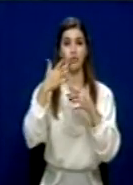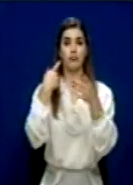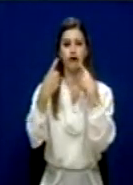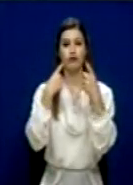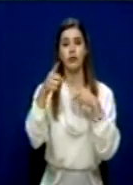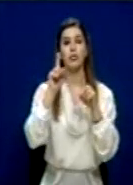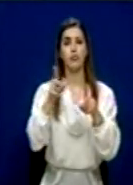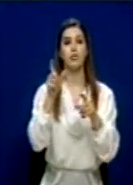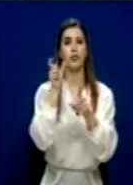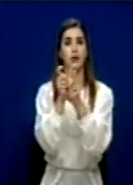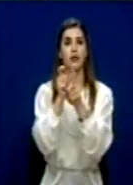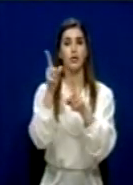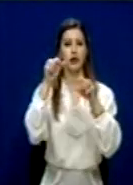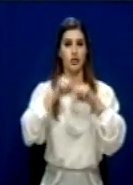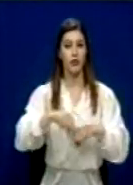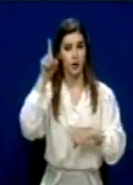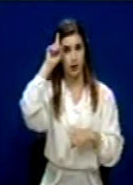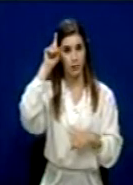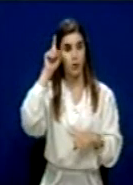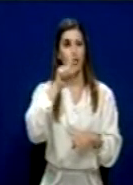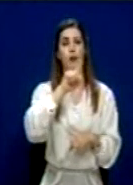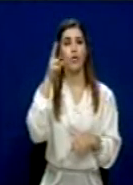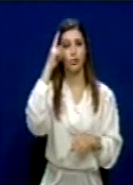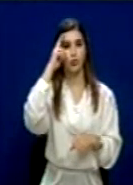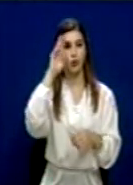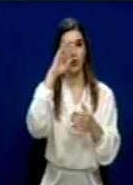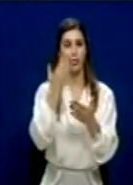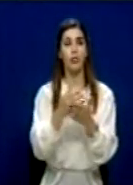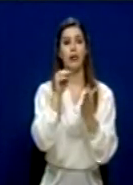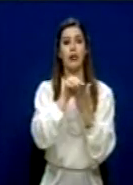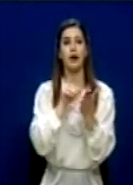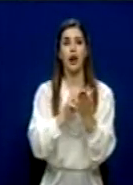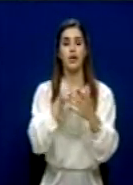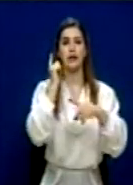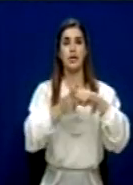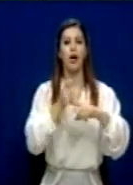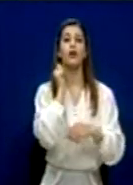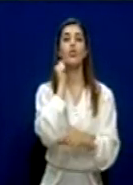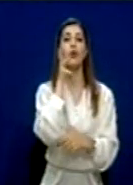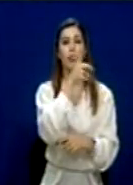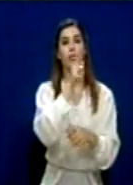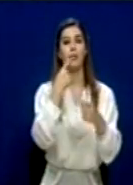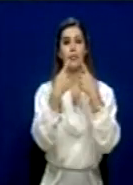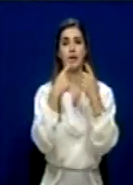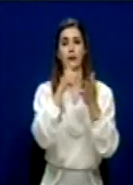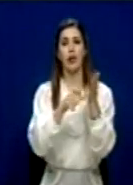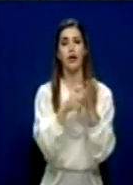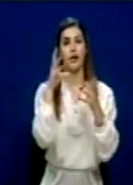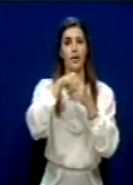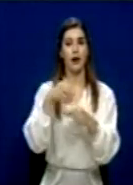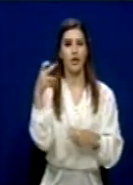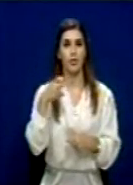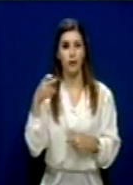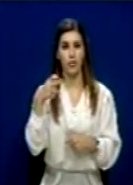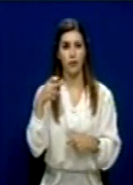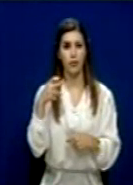nga qeveria e Gjermanisë që mos t'ia njoh, mos t'ia jap datën e saktë Serbisë për fillimin e negociatave për adherim në BE.